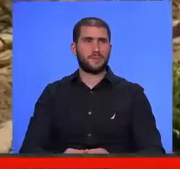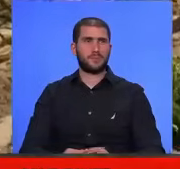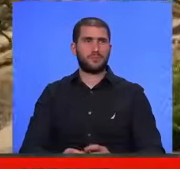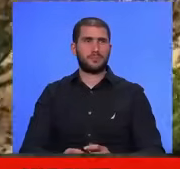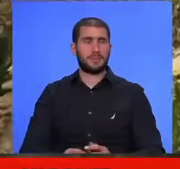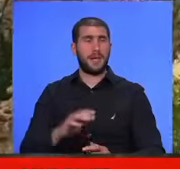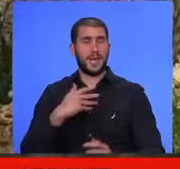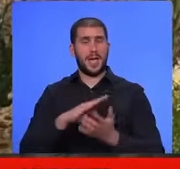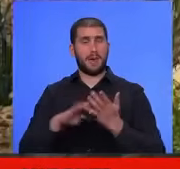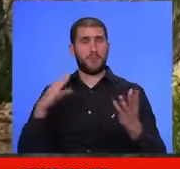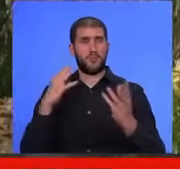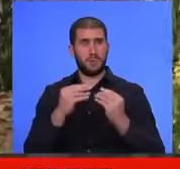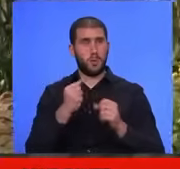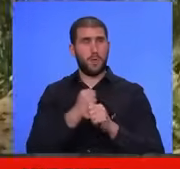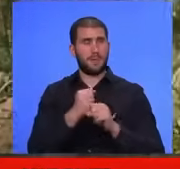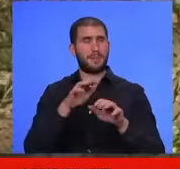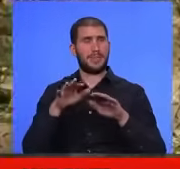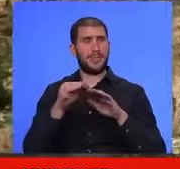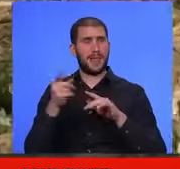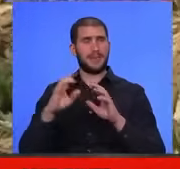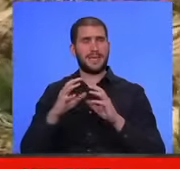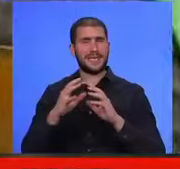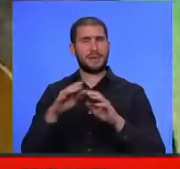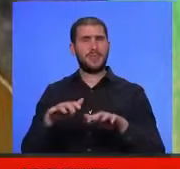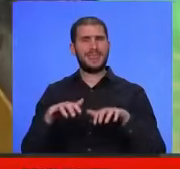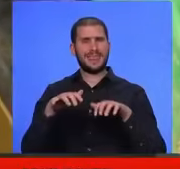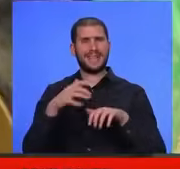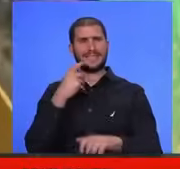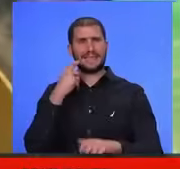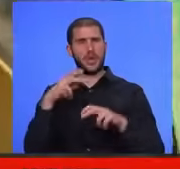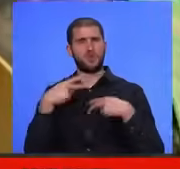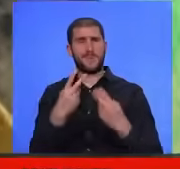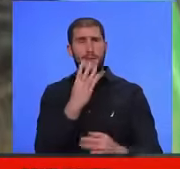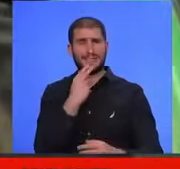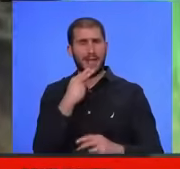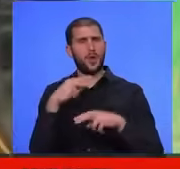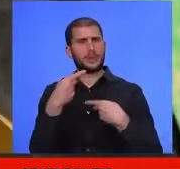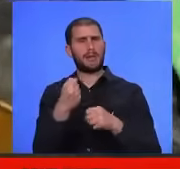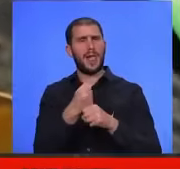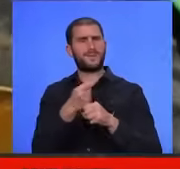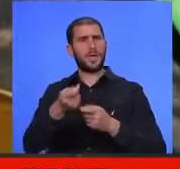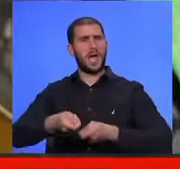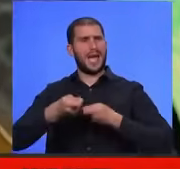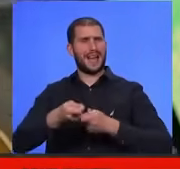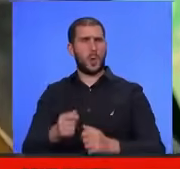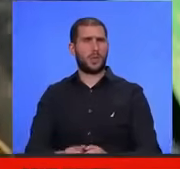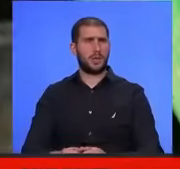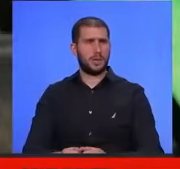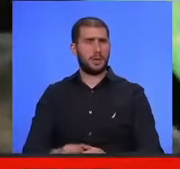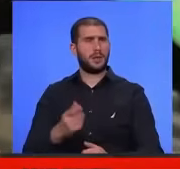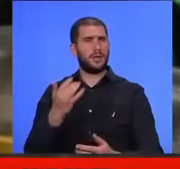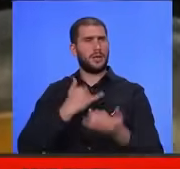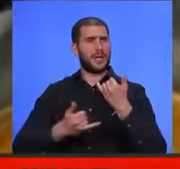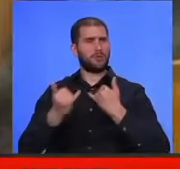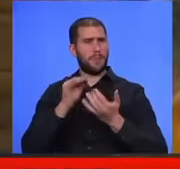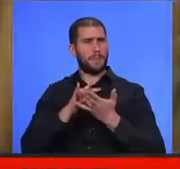אחרי 4 חודשים, העובדים התאילנדים בקיבוץ ניר יצחק שבו לישראל וחוזרים לעבוד בחקלאות. הם התקשרו אלינו